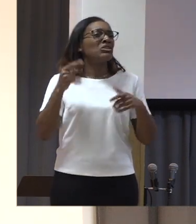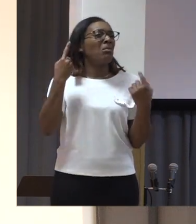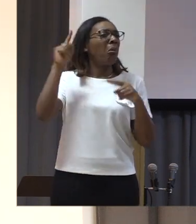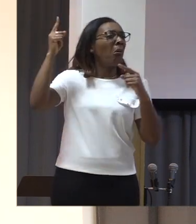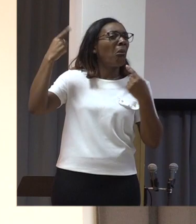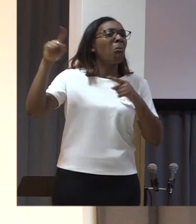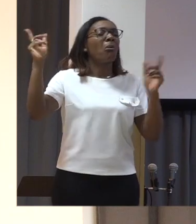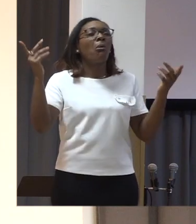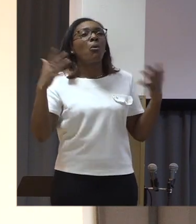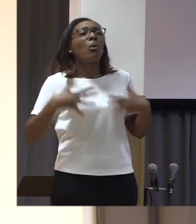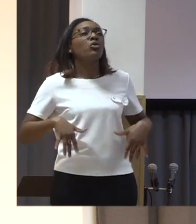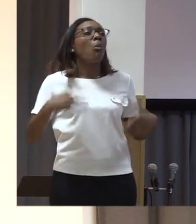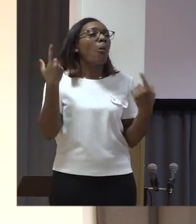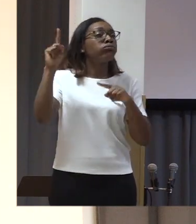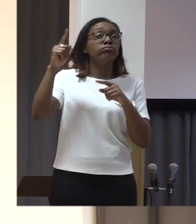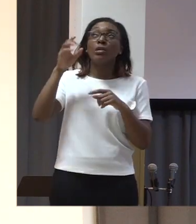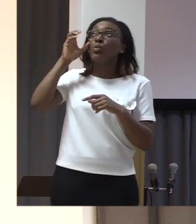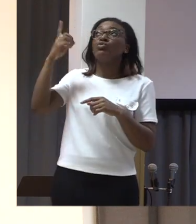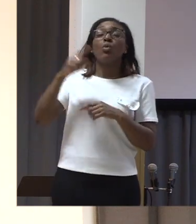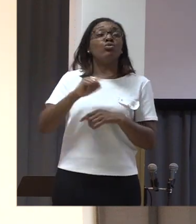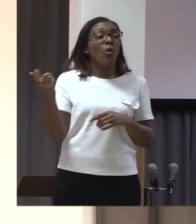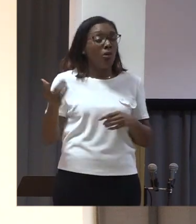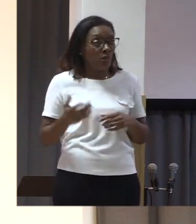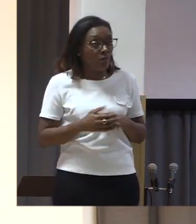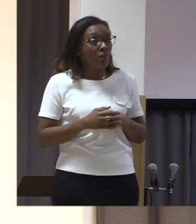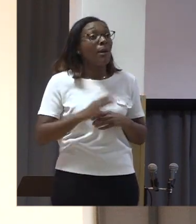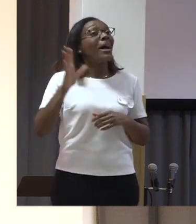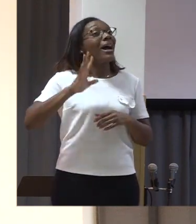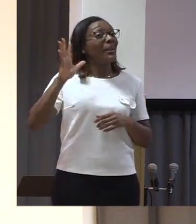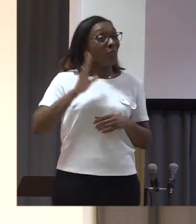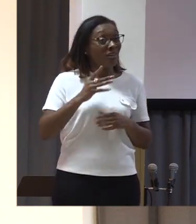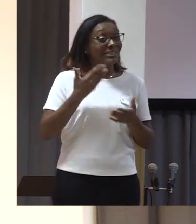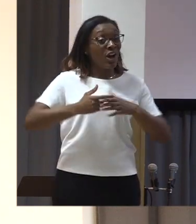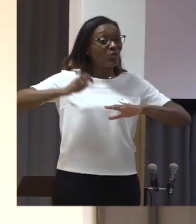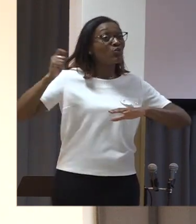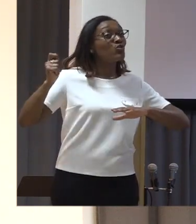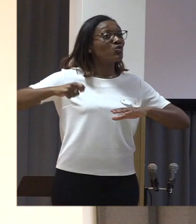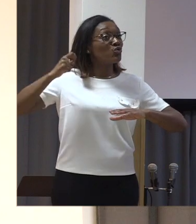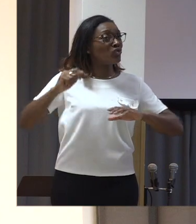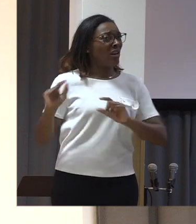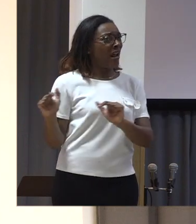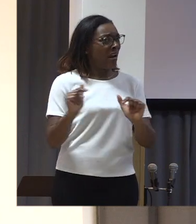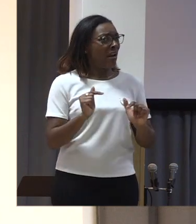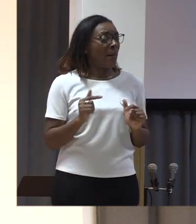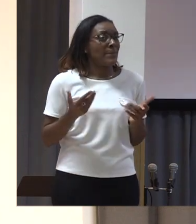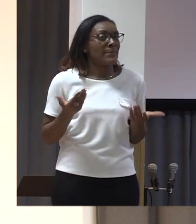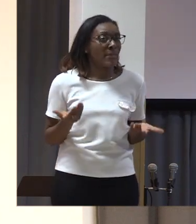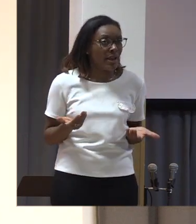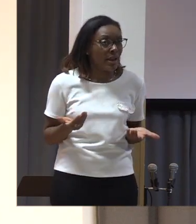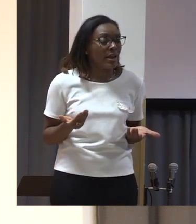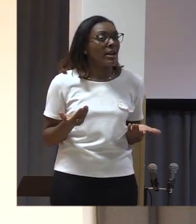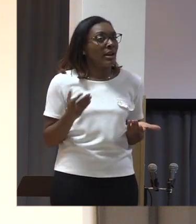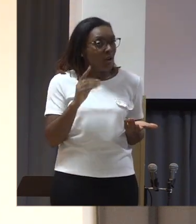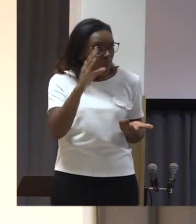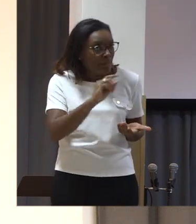Donc nous sommes à l'époque des juges, mais je me permets de faire un retour en arrière, plus précisément après la